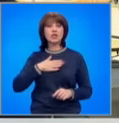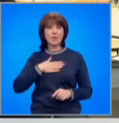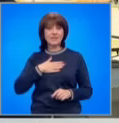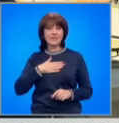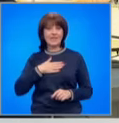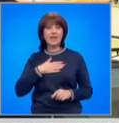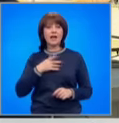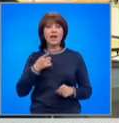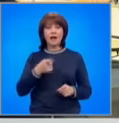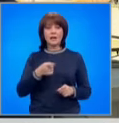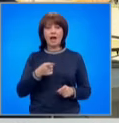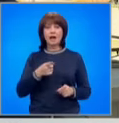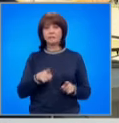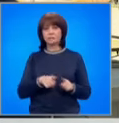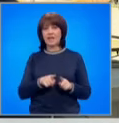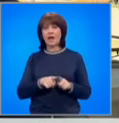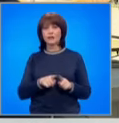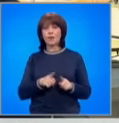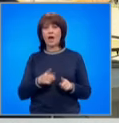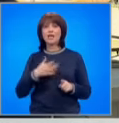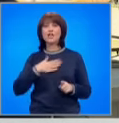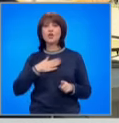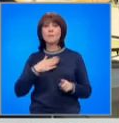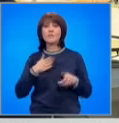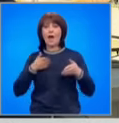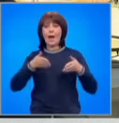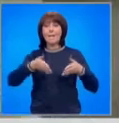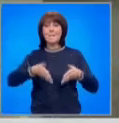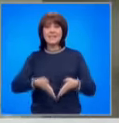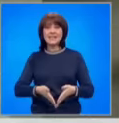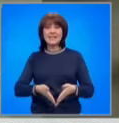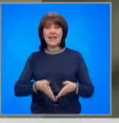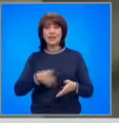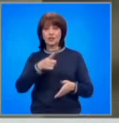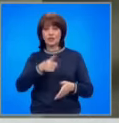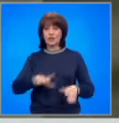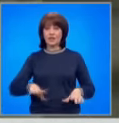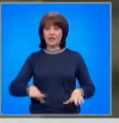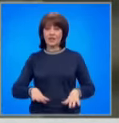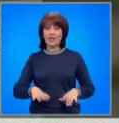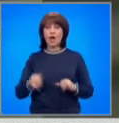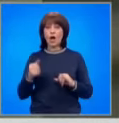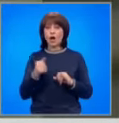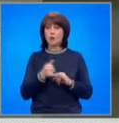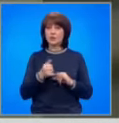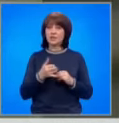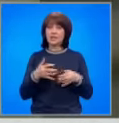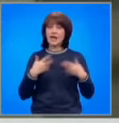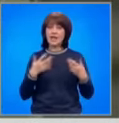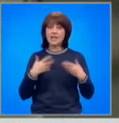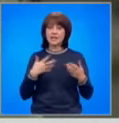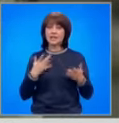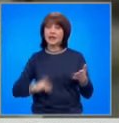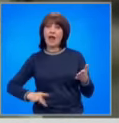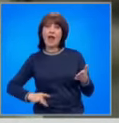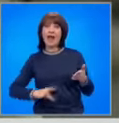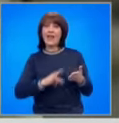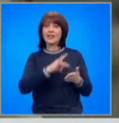примерно, и на пристанището в центъра на града, а оператор е частна фирма. Русенци също се искат пътническото летище